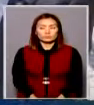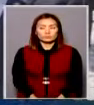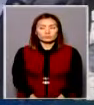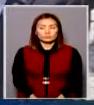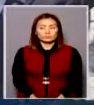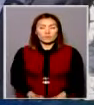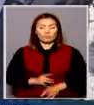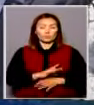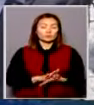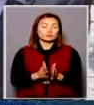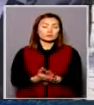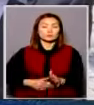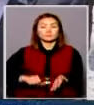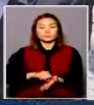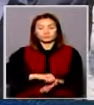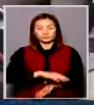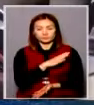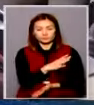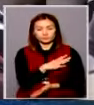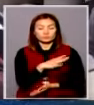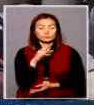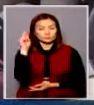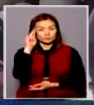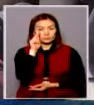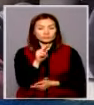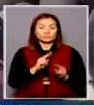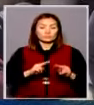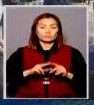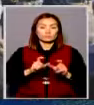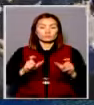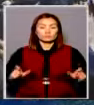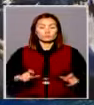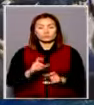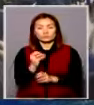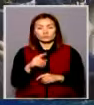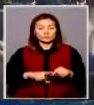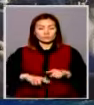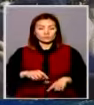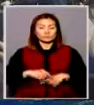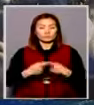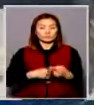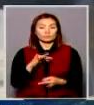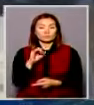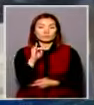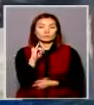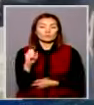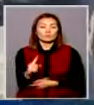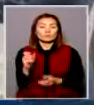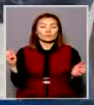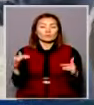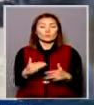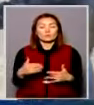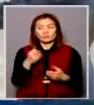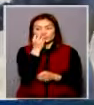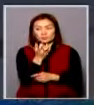праздничном мероприятии приняли участие учащиеся и преподаватели школы а также родственники и потомки у asus пановой собравшиеся